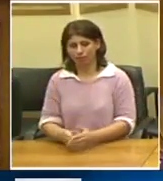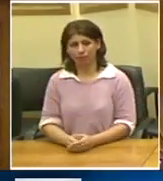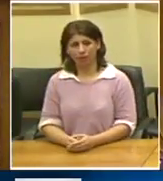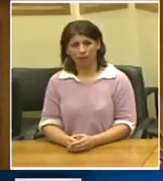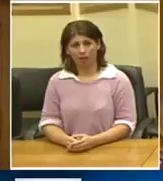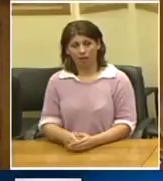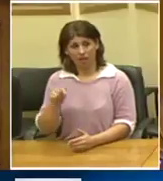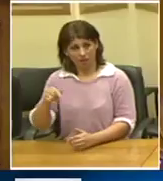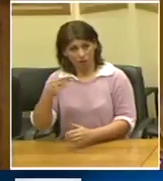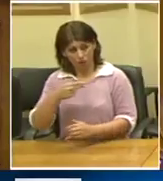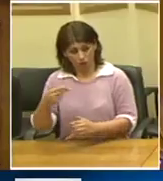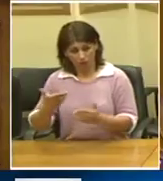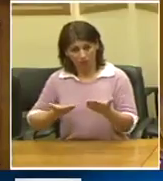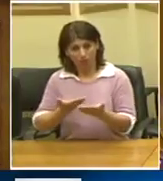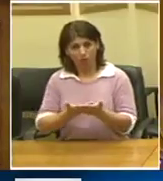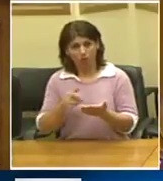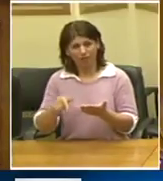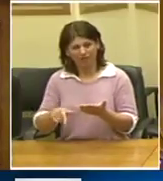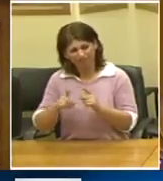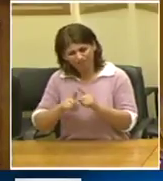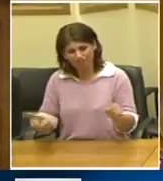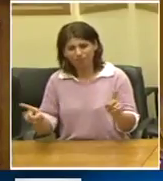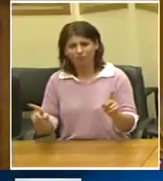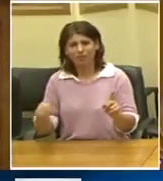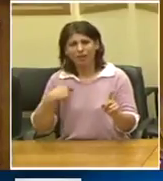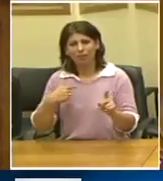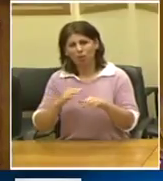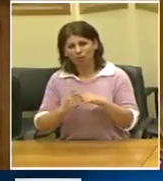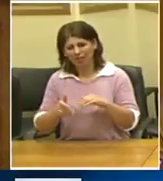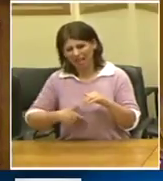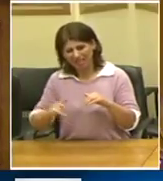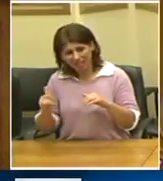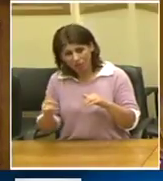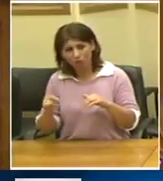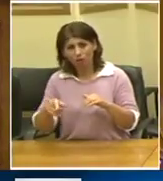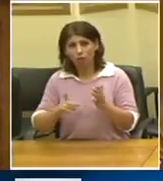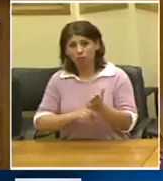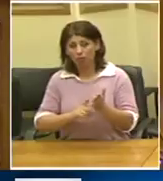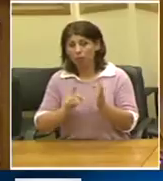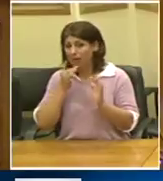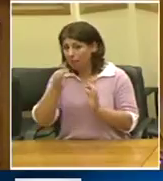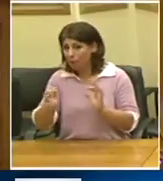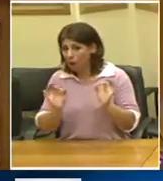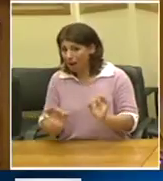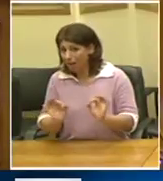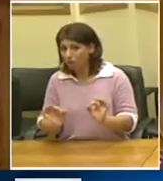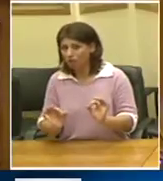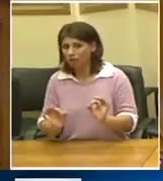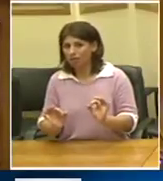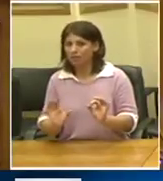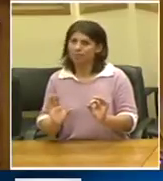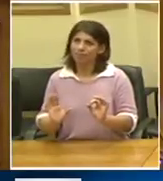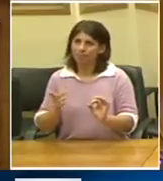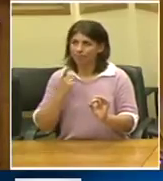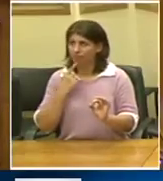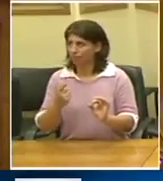καθ' αυτό το θέμα της πρότασης είναι το οξύμορο. Ο λιγότερο επικής είναι το αστείο και αυτός που θα έπρεπε να πω κανονικά δεν αρμόζει να